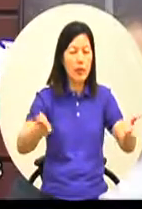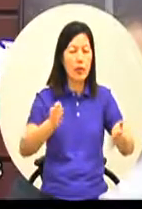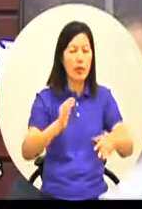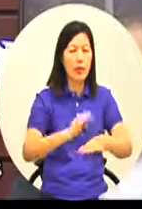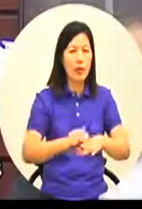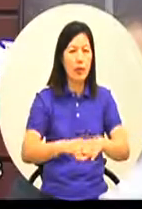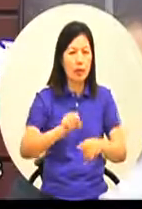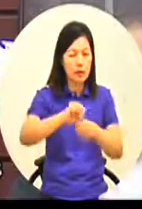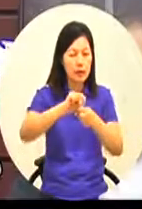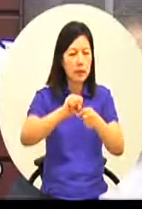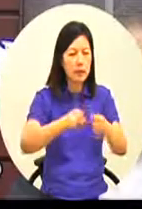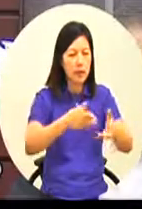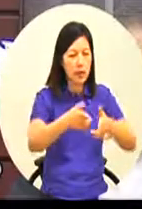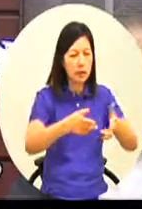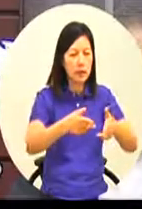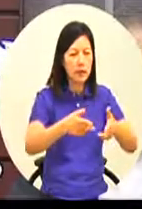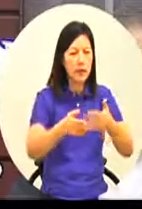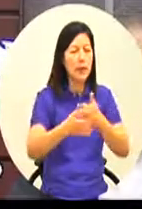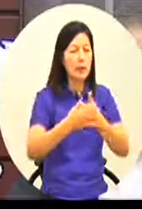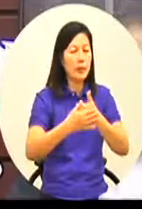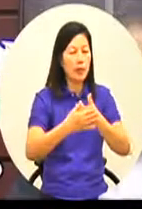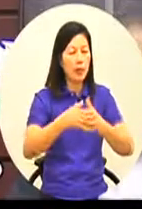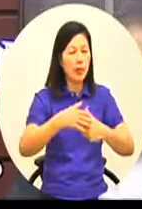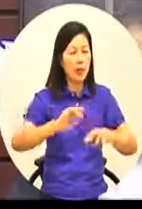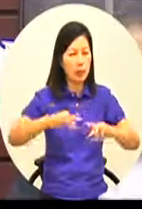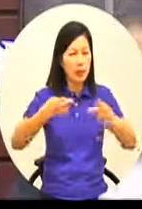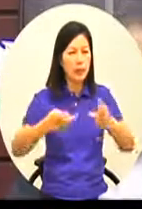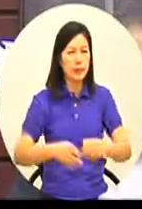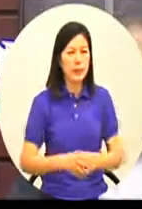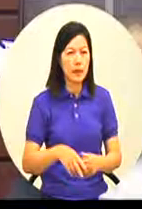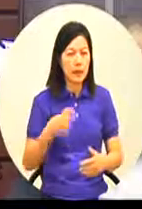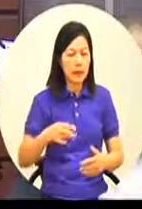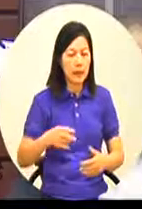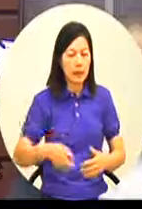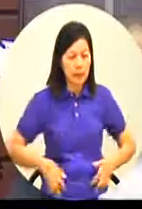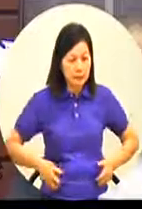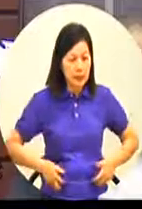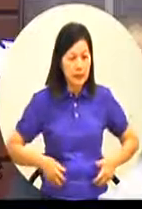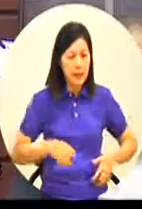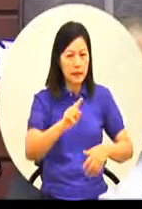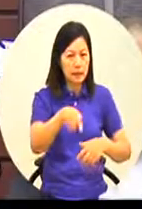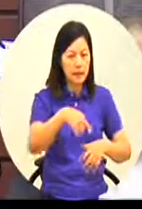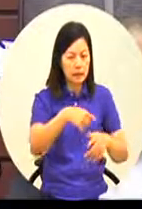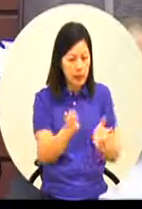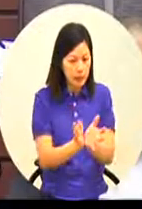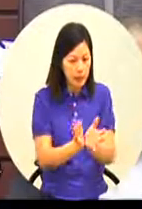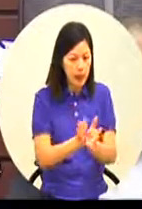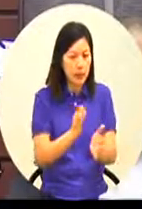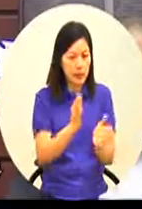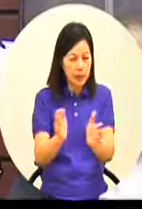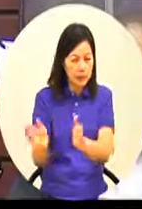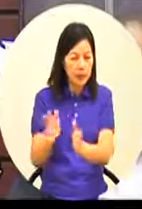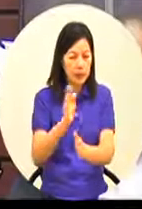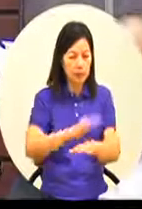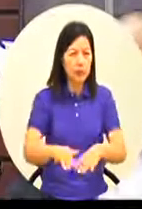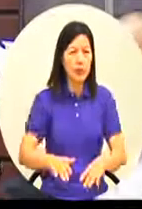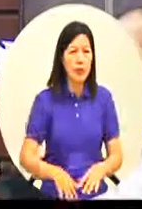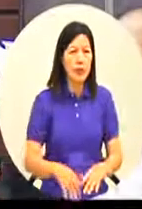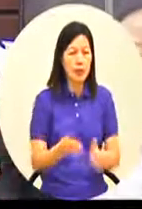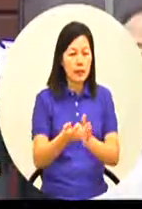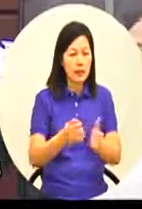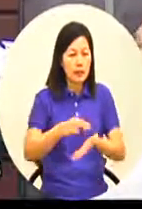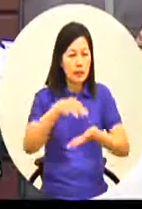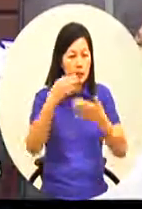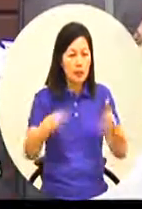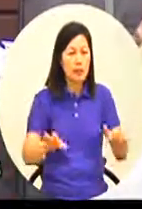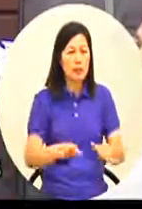啦。那所以有本身我们的厂商的还有紧急的这个部分我们都会来处理。刚刚议员所讲的